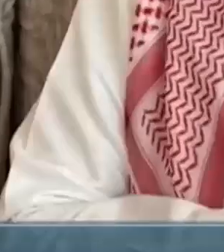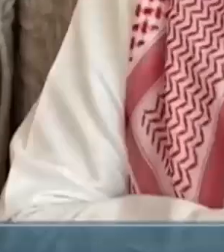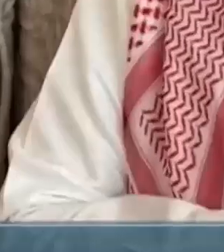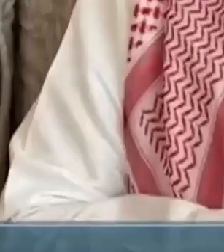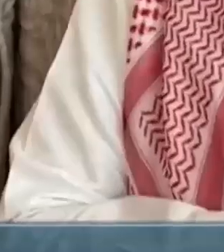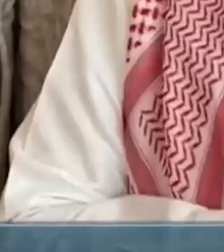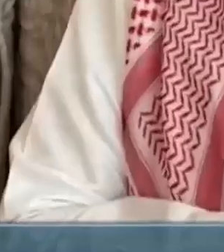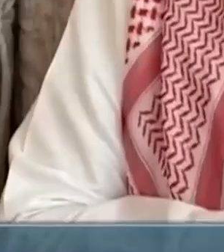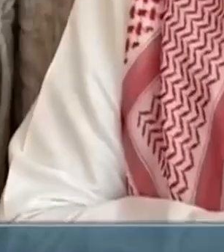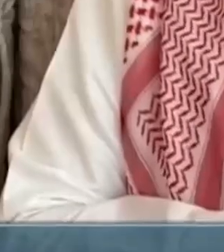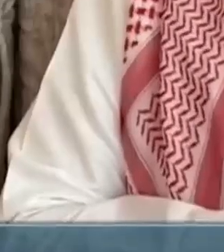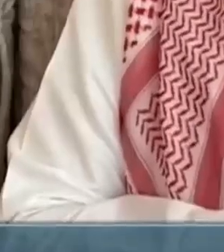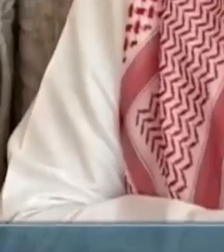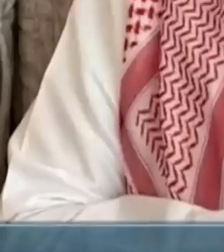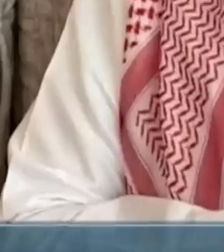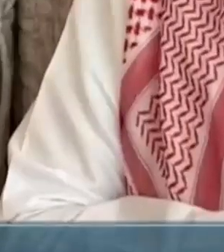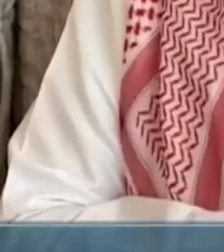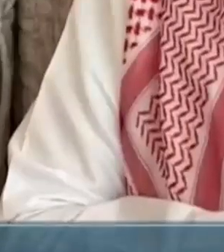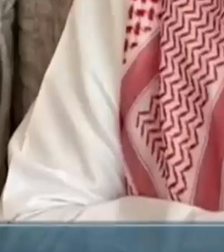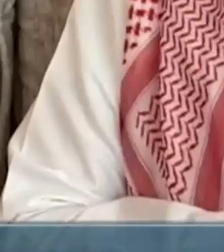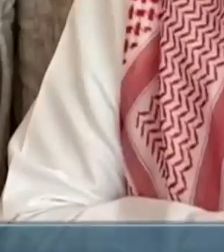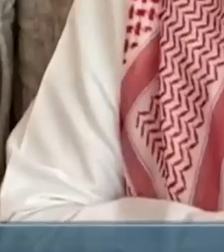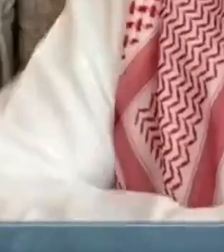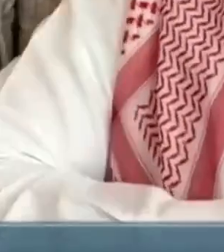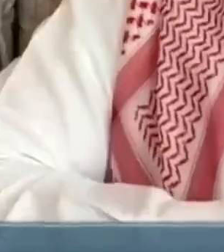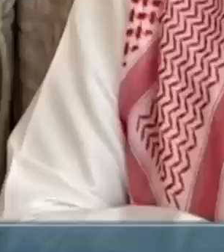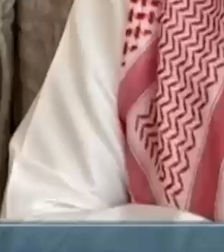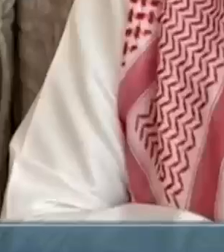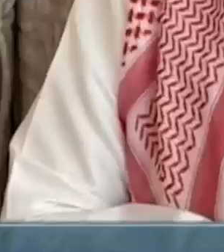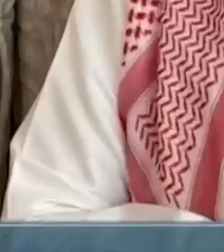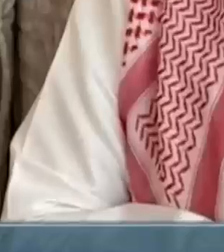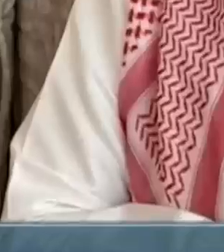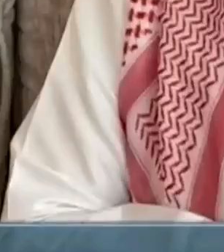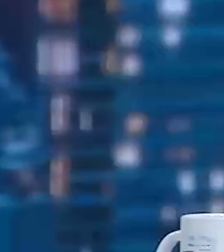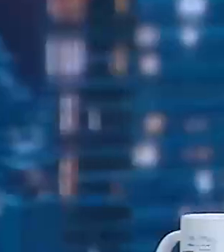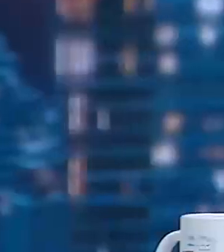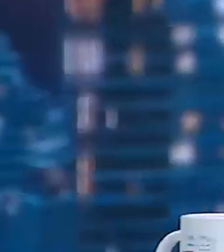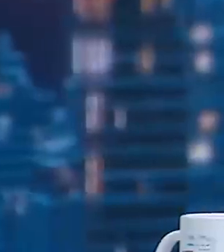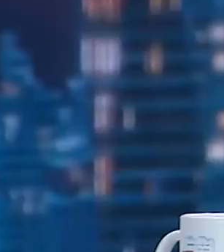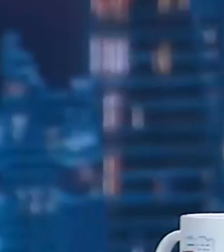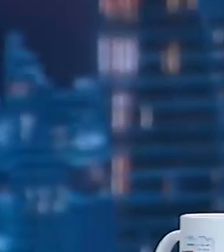كقراء وكتابه ممتاز عبد الله المحمدي ليش اخترت الاعلام